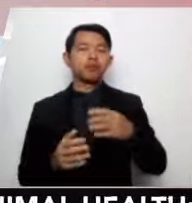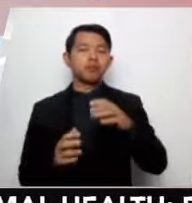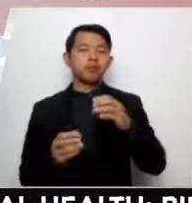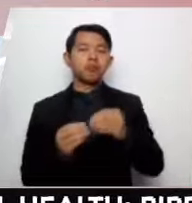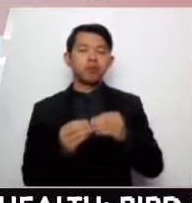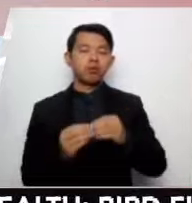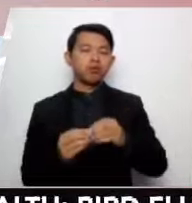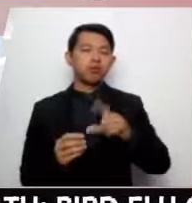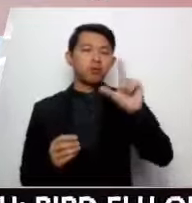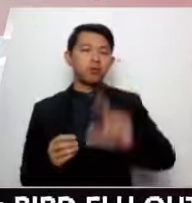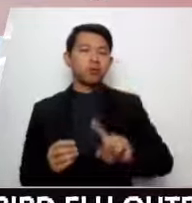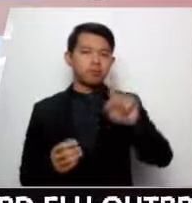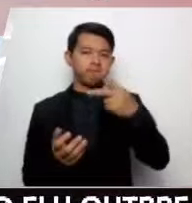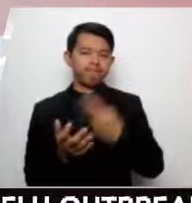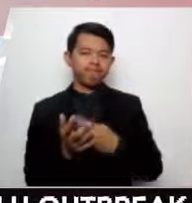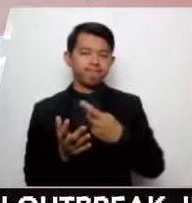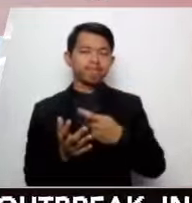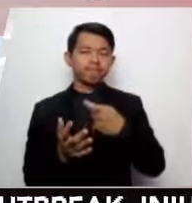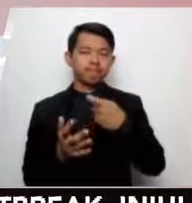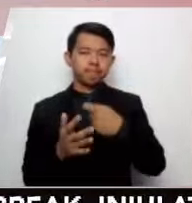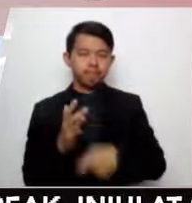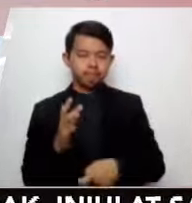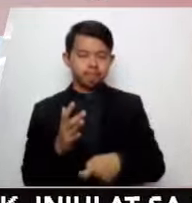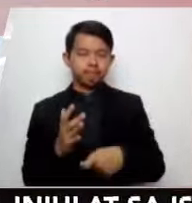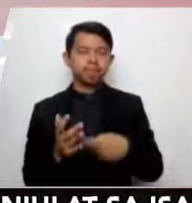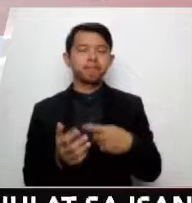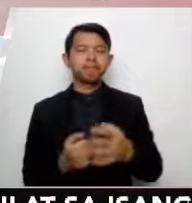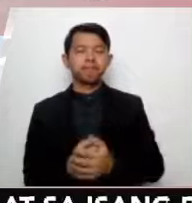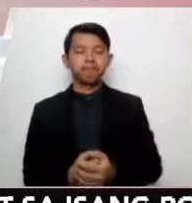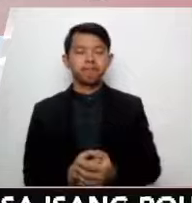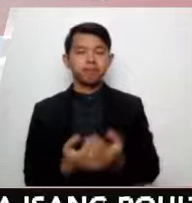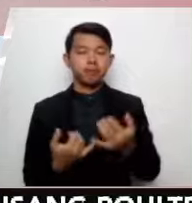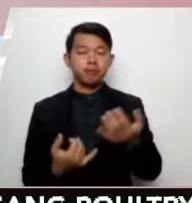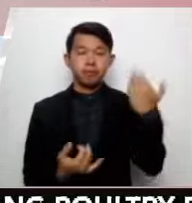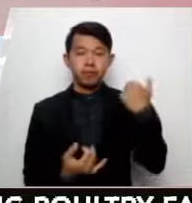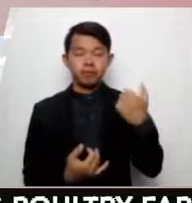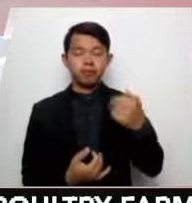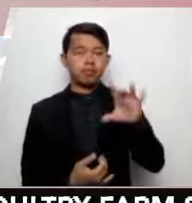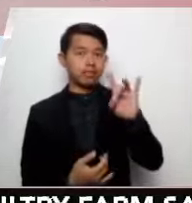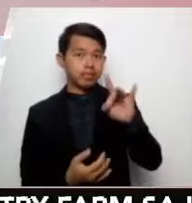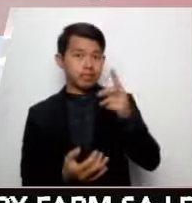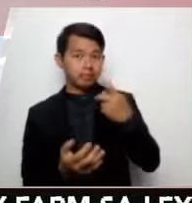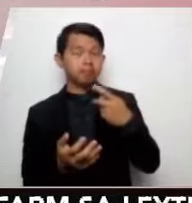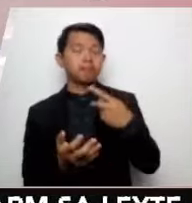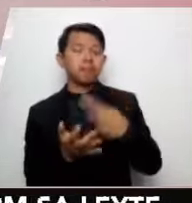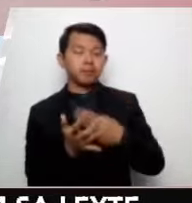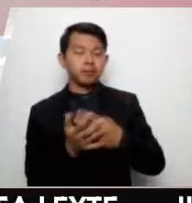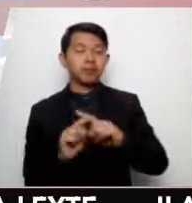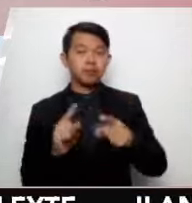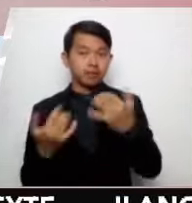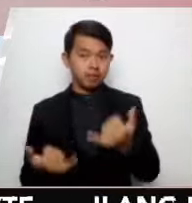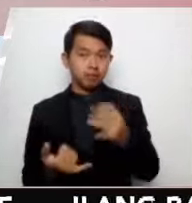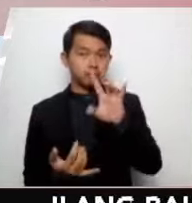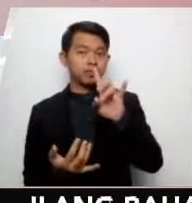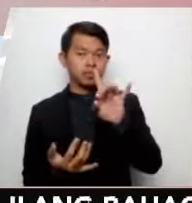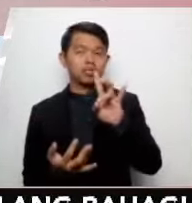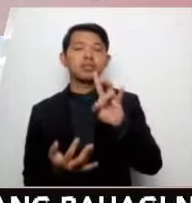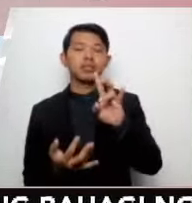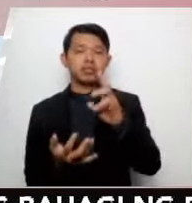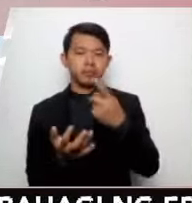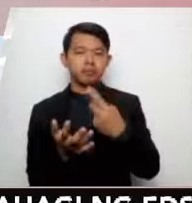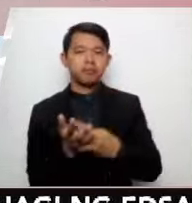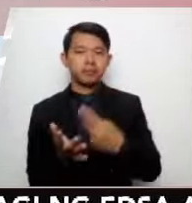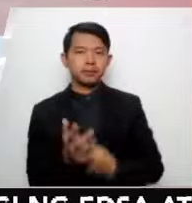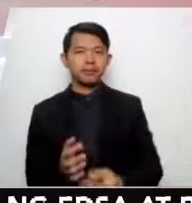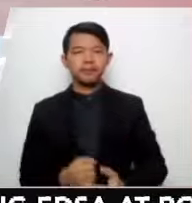buwan ah ph8 Iyun ngayon ay nasa php7 yyung prevailing prices ng itlog mm Well that's good to hear Maraming salamat po sa oras na